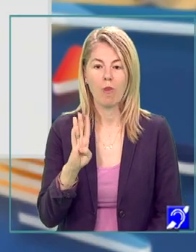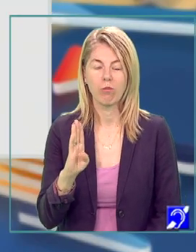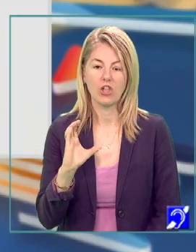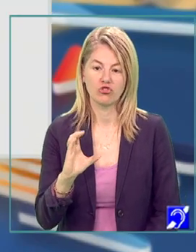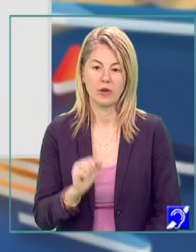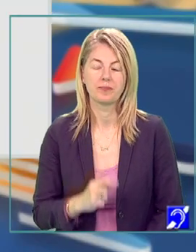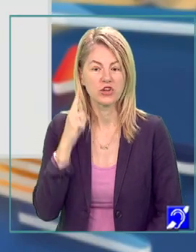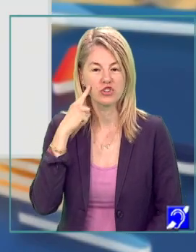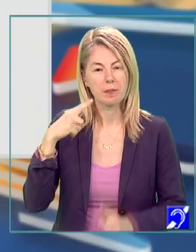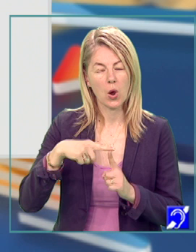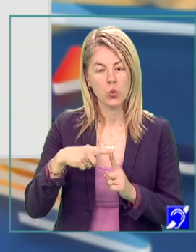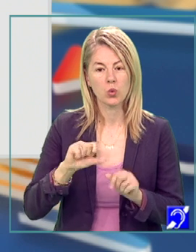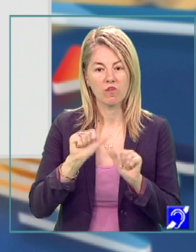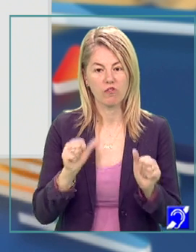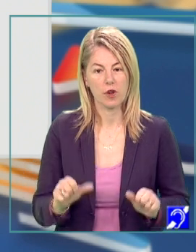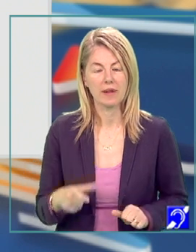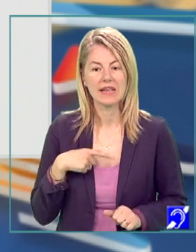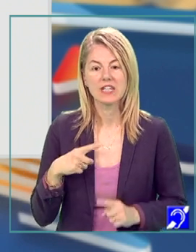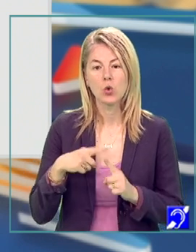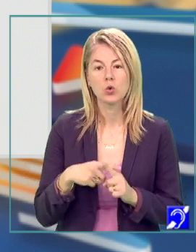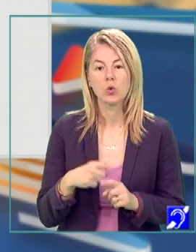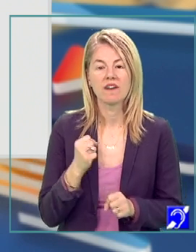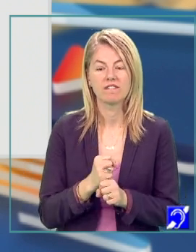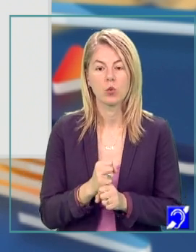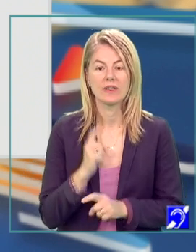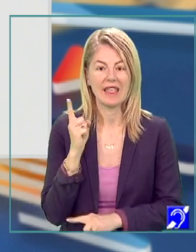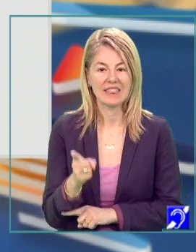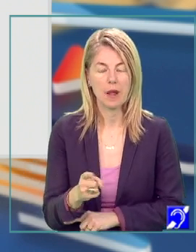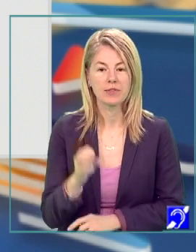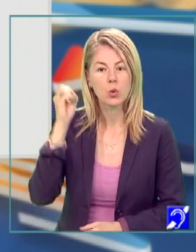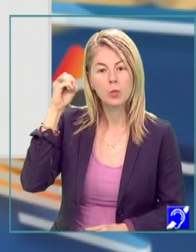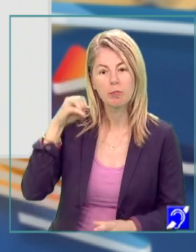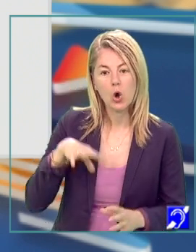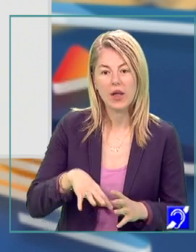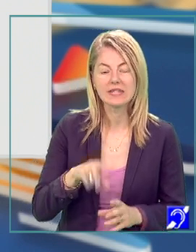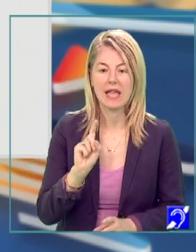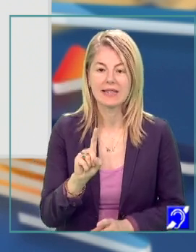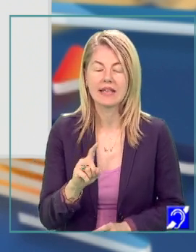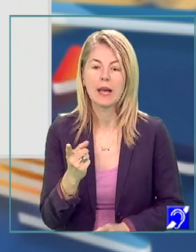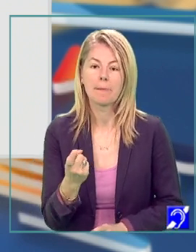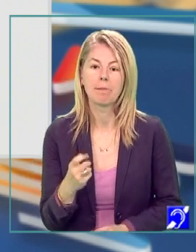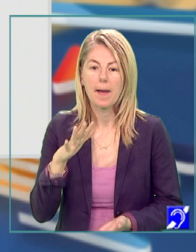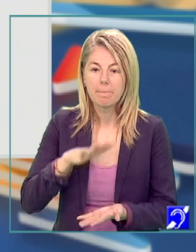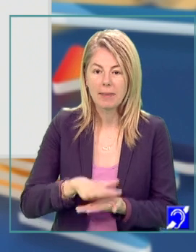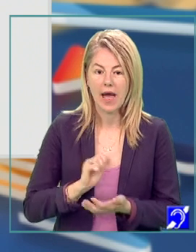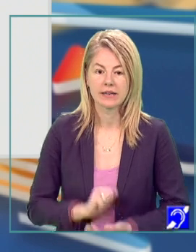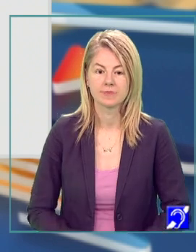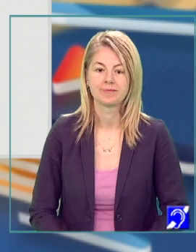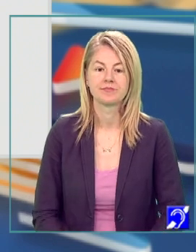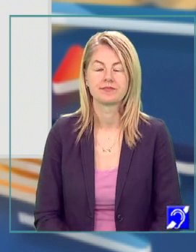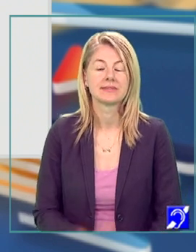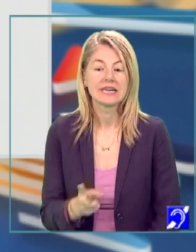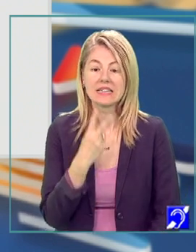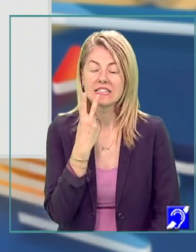format de o dreaptă cu un plan este unghiul format de dreaptă cu proiecția ei pe plan.